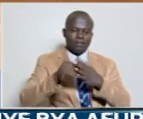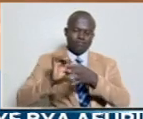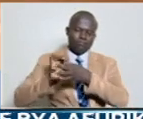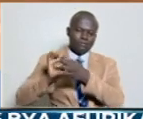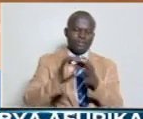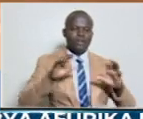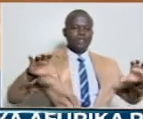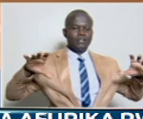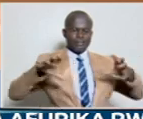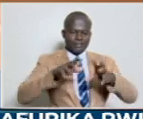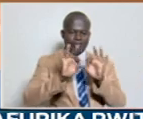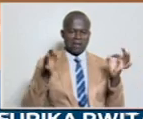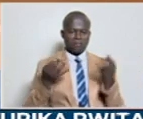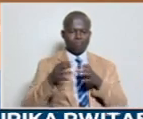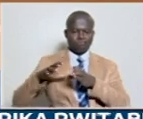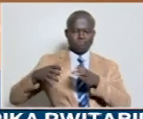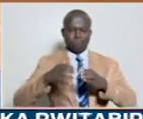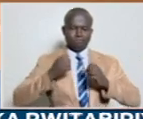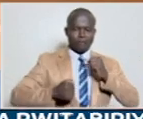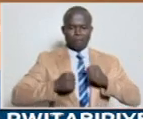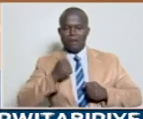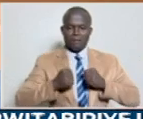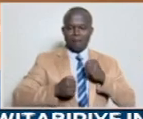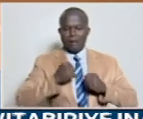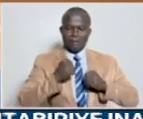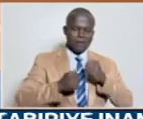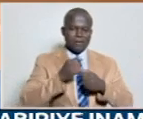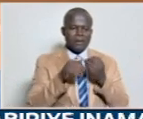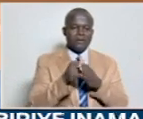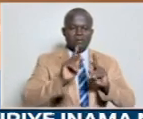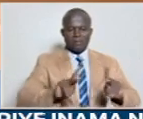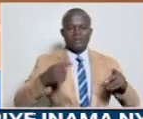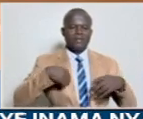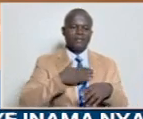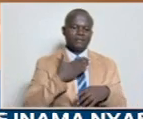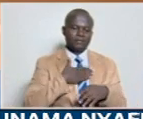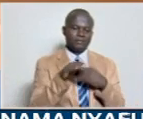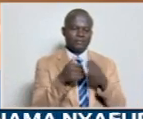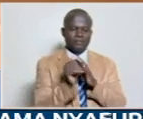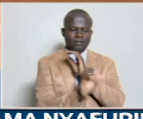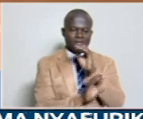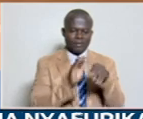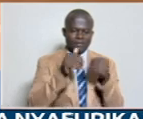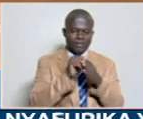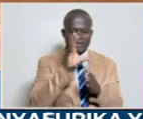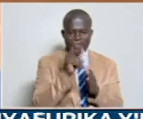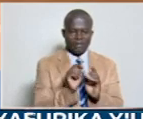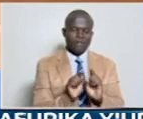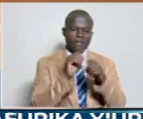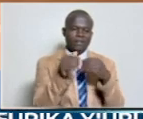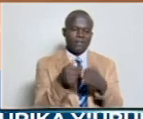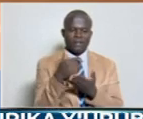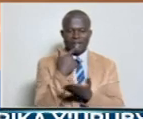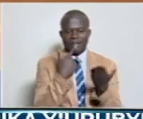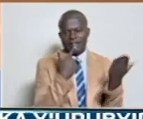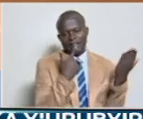comme une grande famille. Et le sport, c'est un symbole de la paix. Et moi, j'adresse à tous les pays africains de parcourir, de